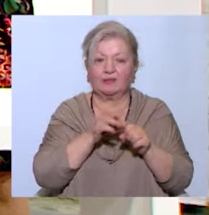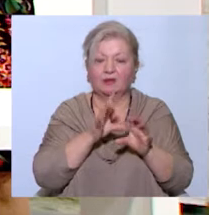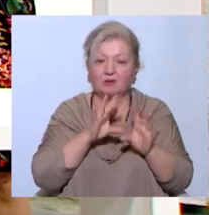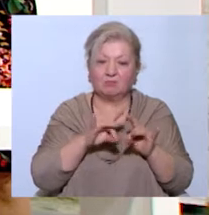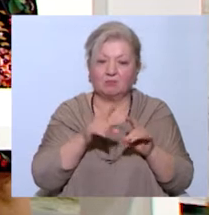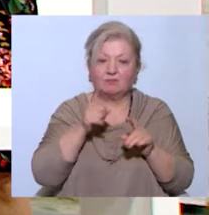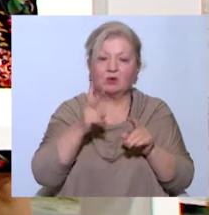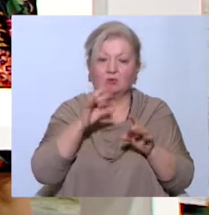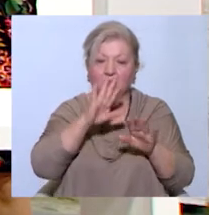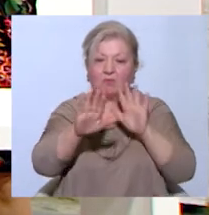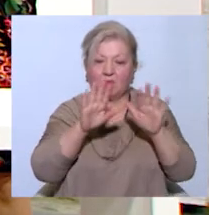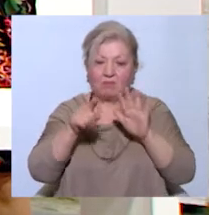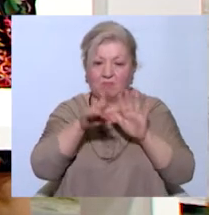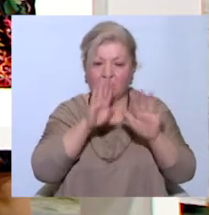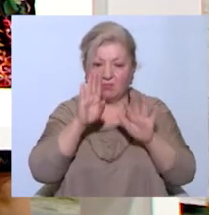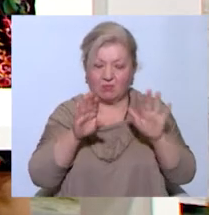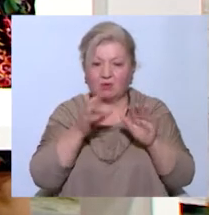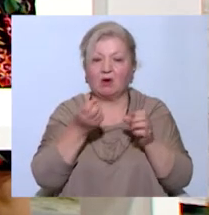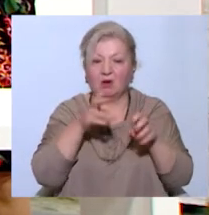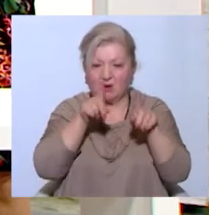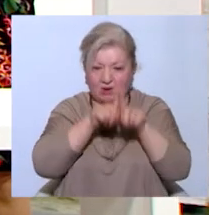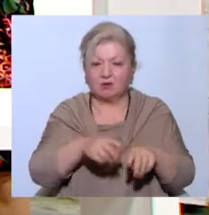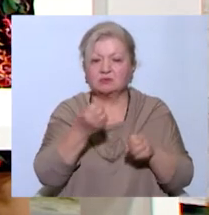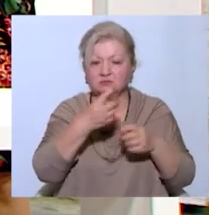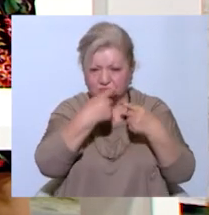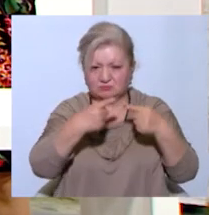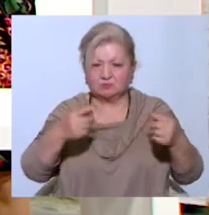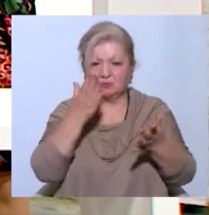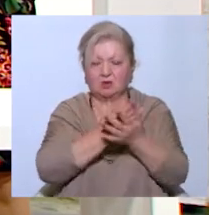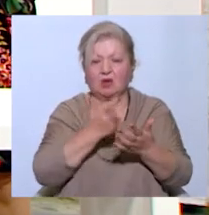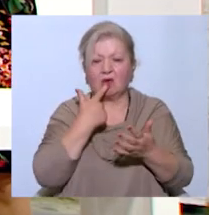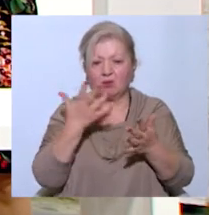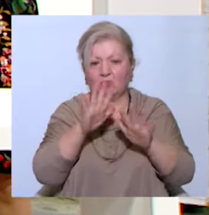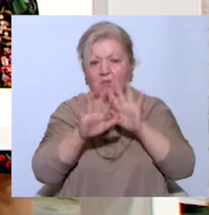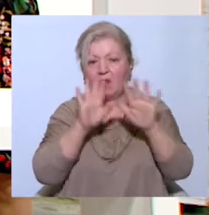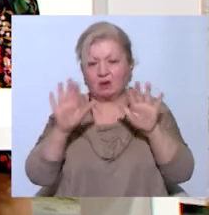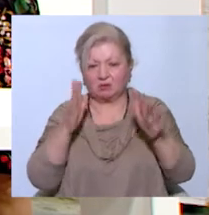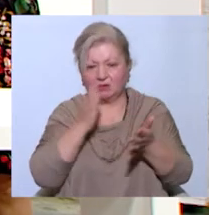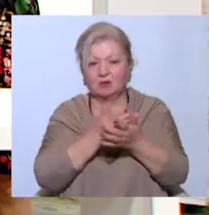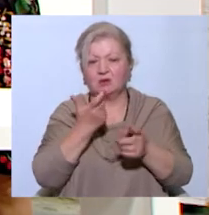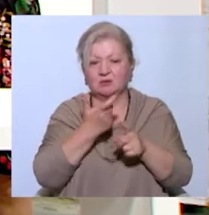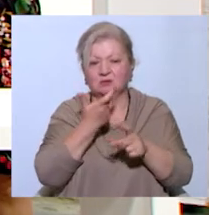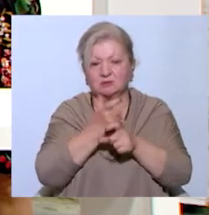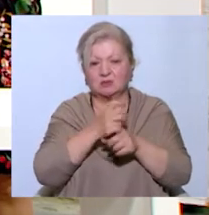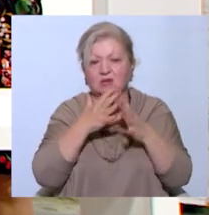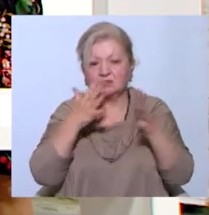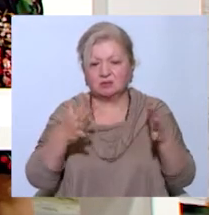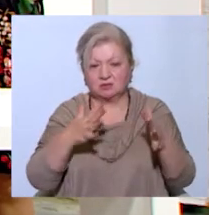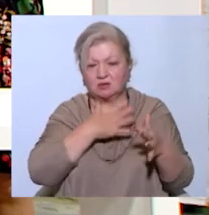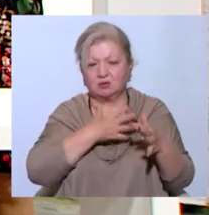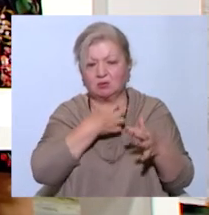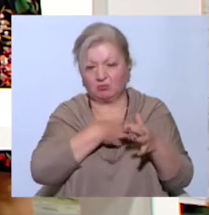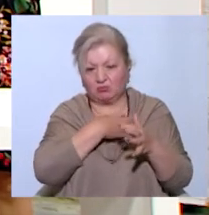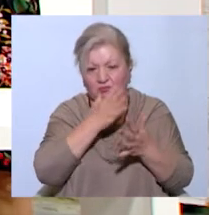მიუხედავად კრიუგერის ეროვნული პარკისა, ასევე არსებობს კიდევ სხვა ეროვნული პარკებიც, რომელიც ძალიან დიდ როლს თამაშობს საფარის ტიპის